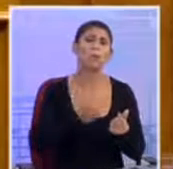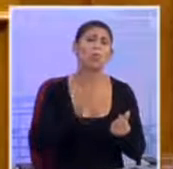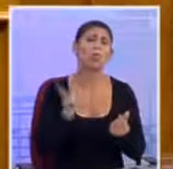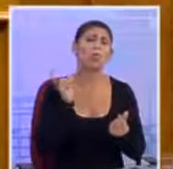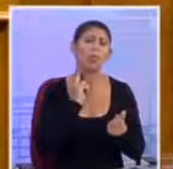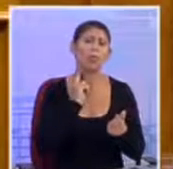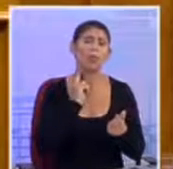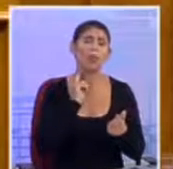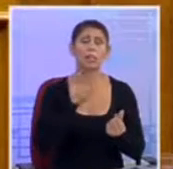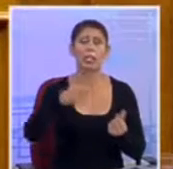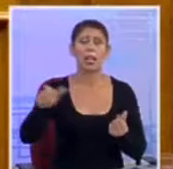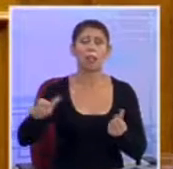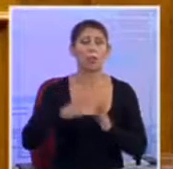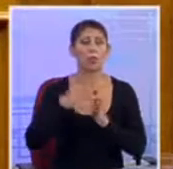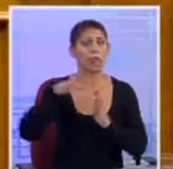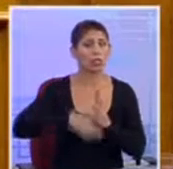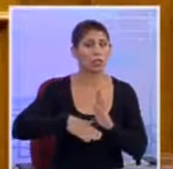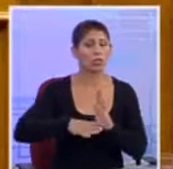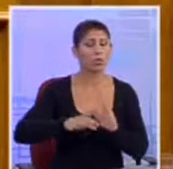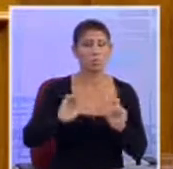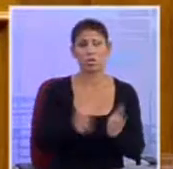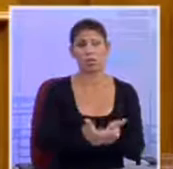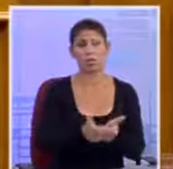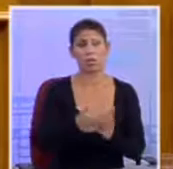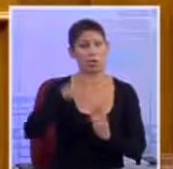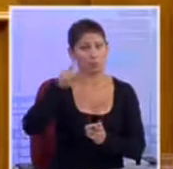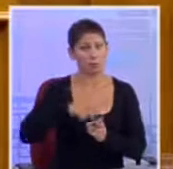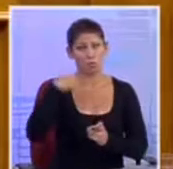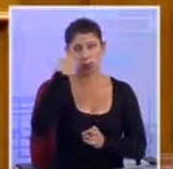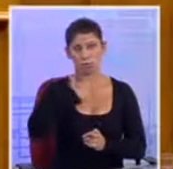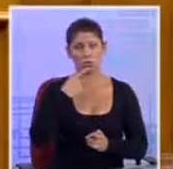σε κάθε ανήλικο που συλλαμβάνεται. Θα μειωθεί το προσωπικό